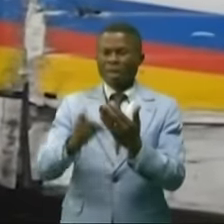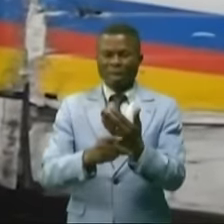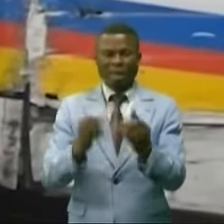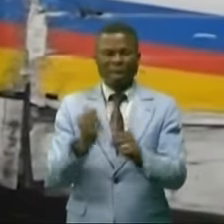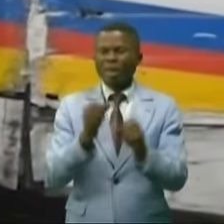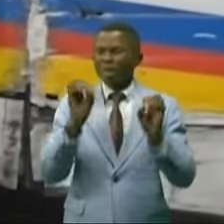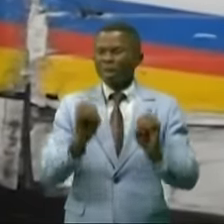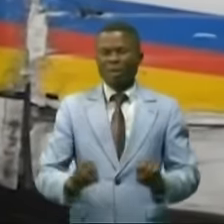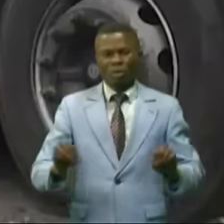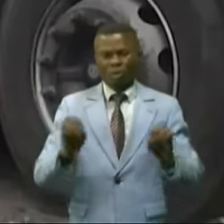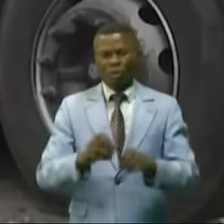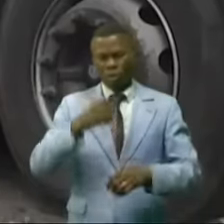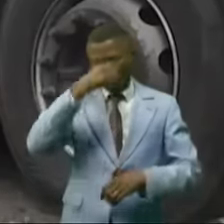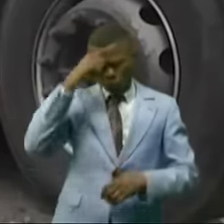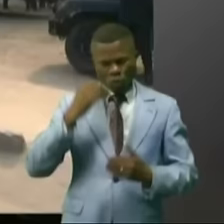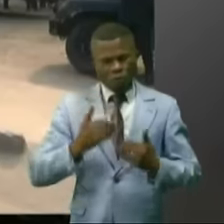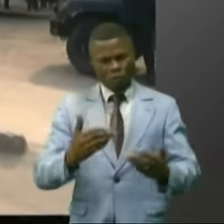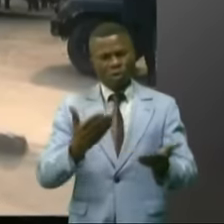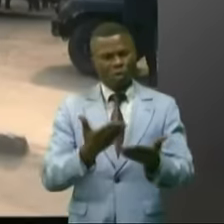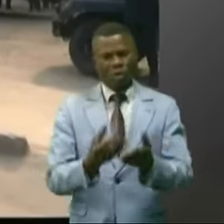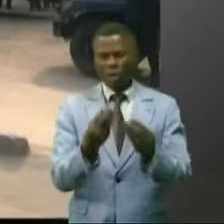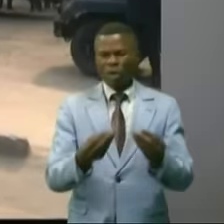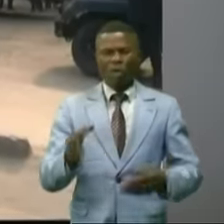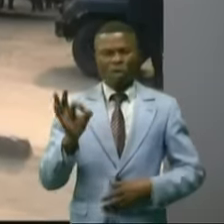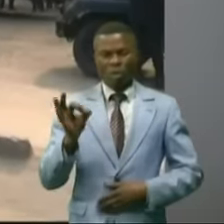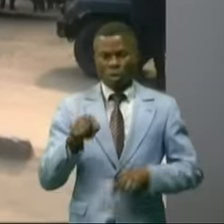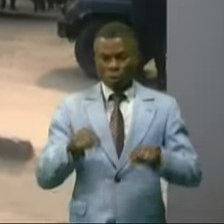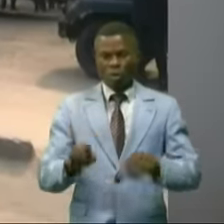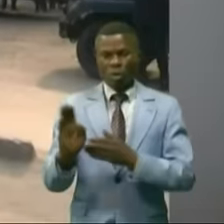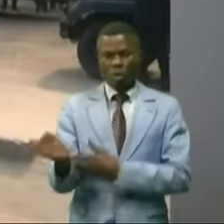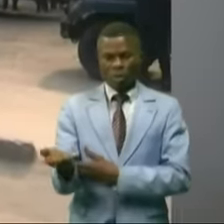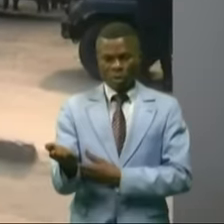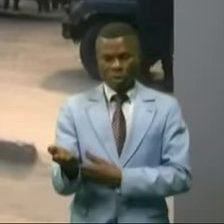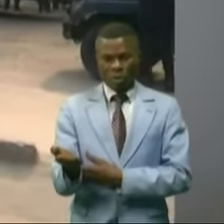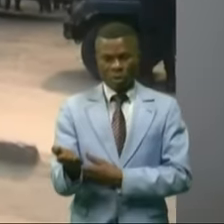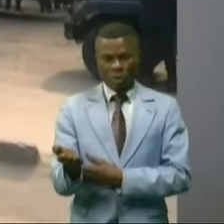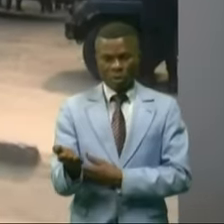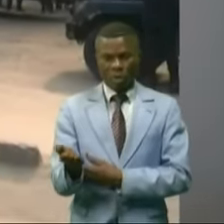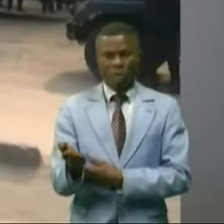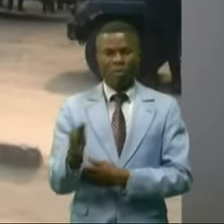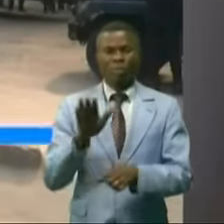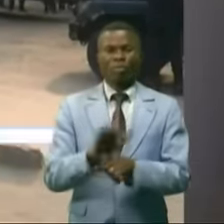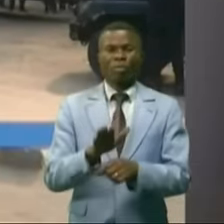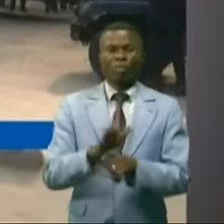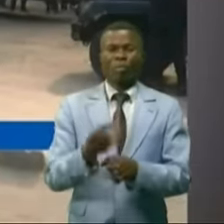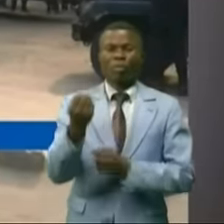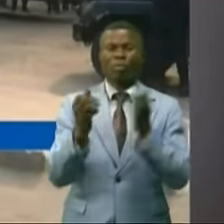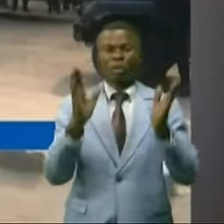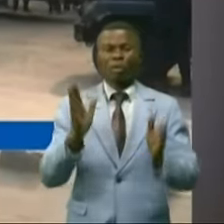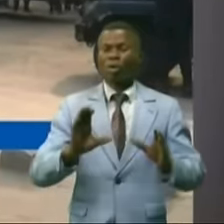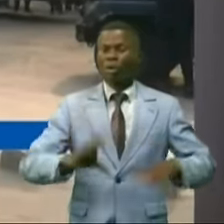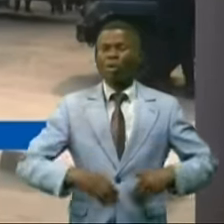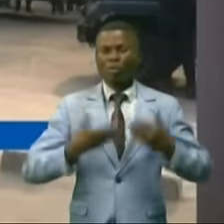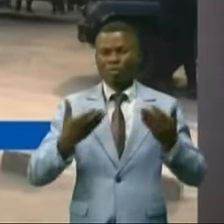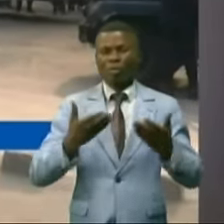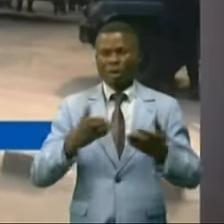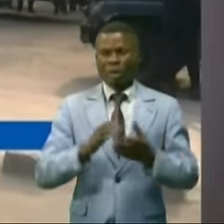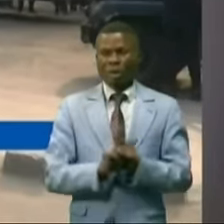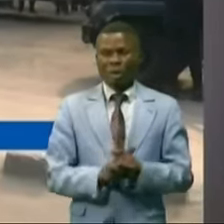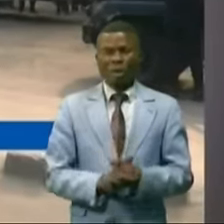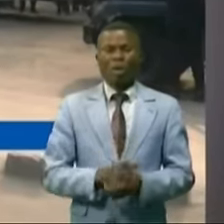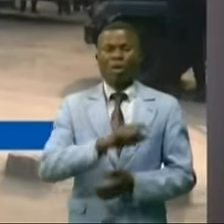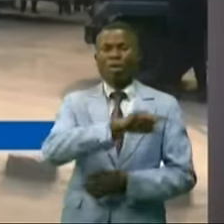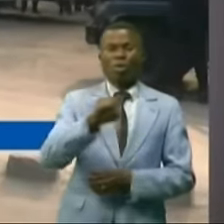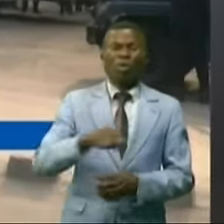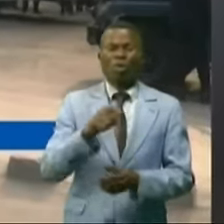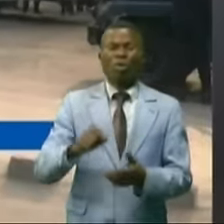crise est toujours loin d'être finie. Aujourd'hui matin, impayé depuis 2 mois, les chauffeurs en colère ont brûlé des pneus au